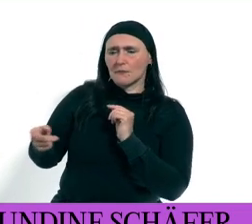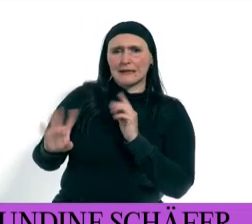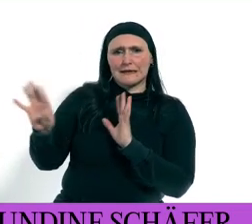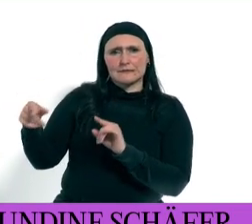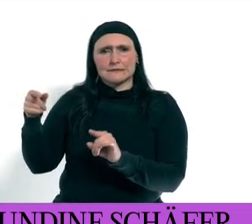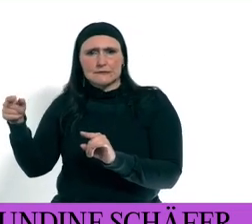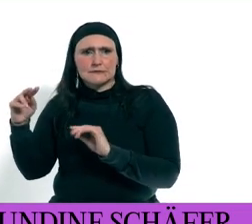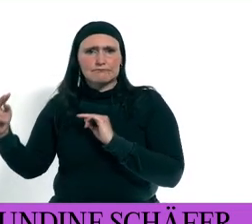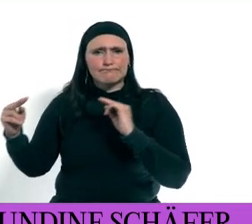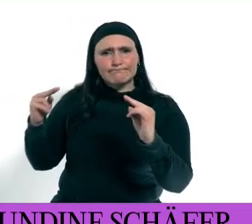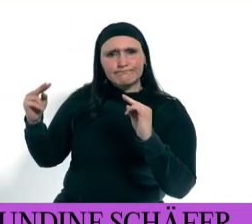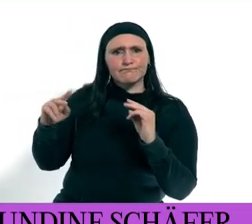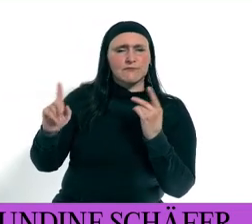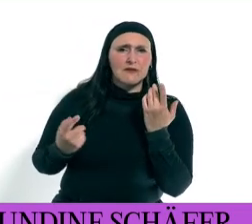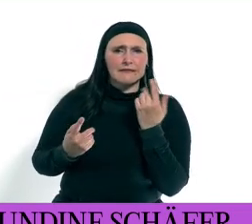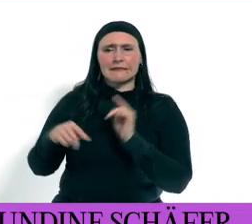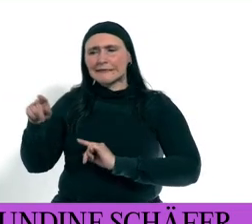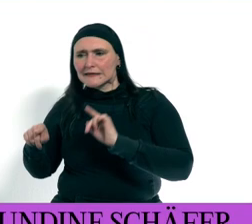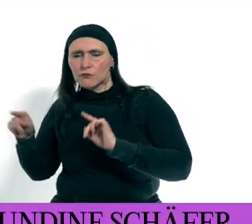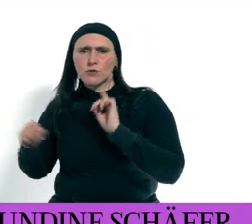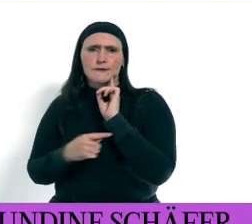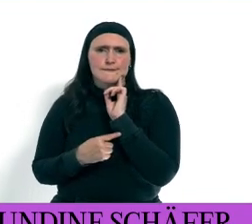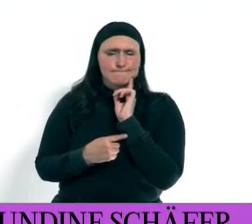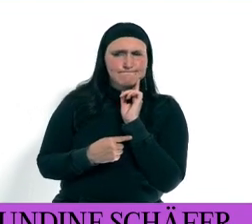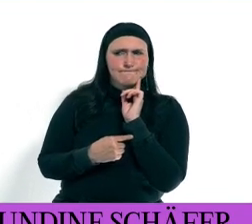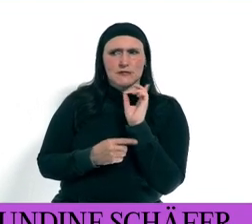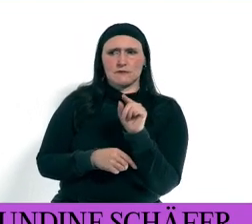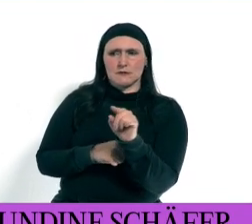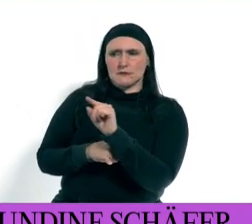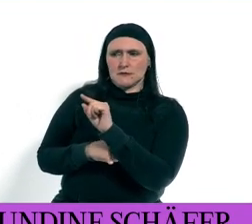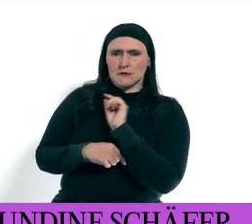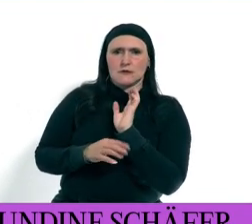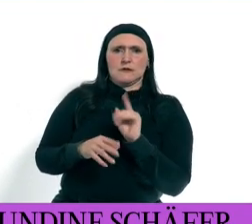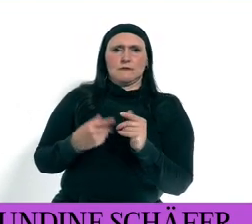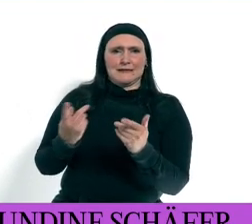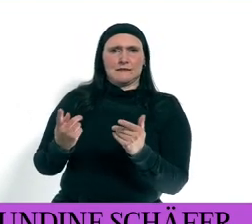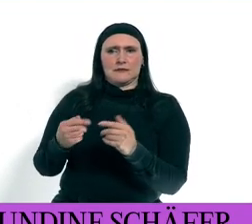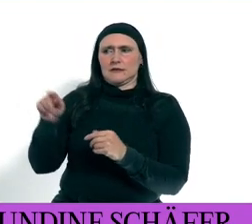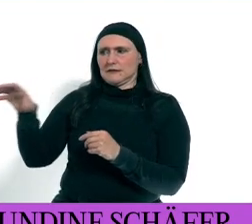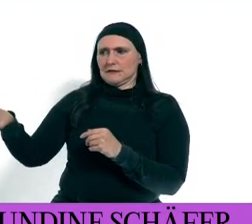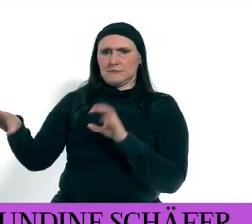Moment war das ja doch etwas eher separat existierendes.